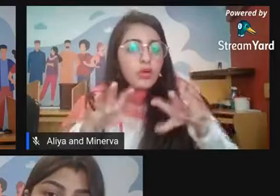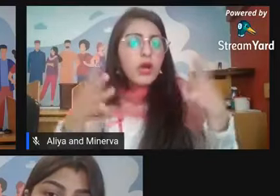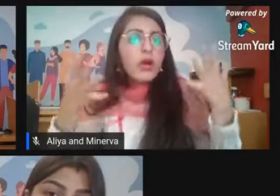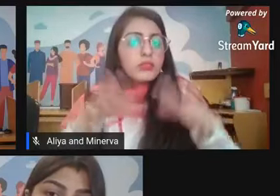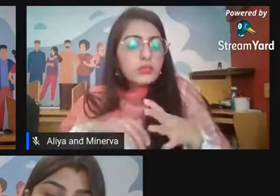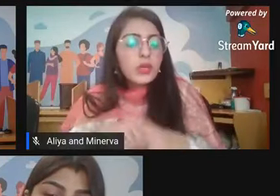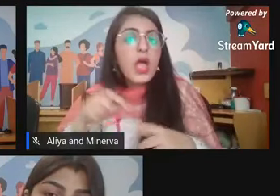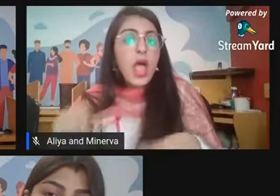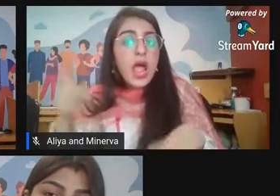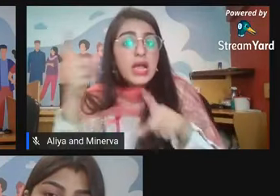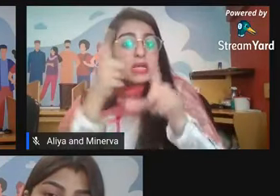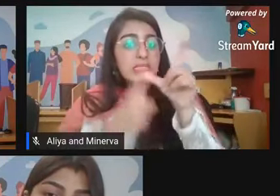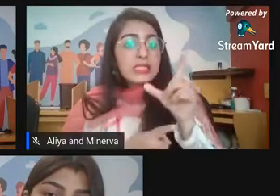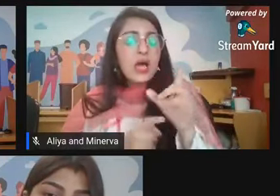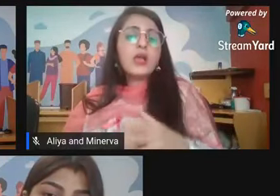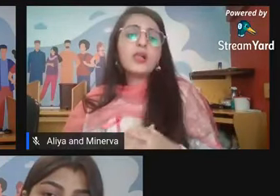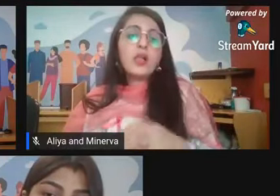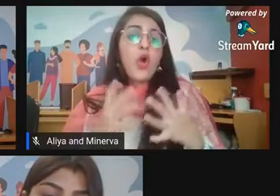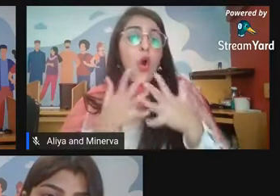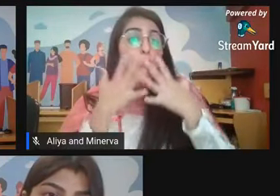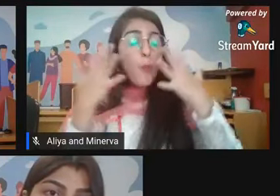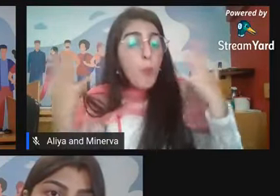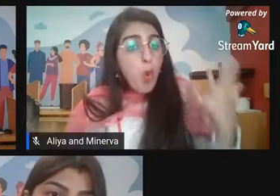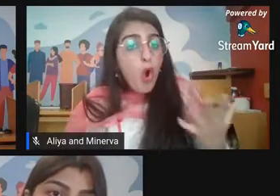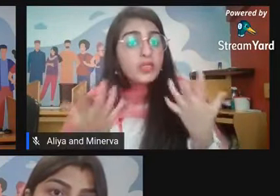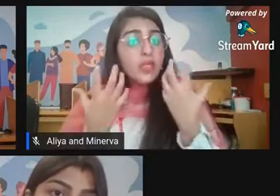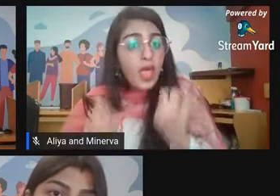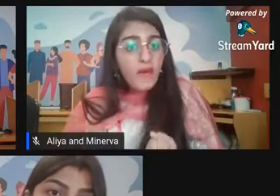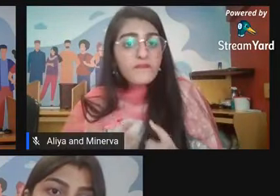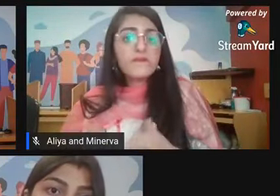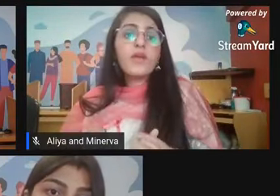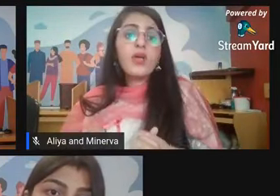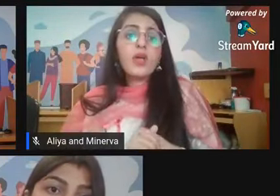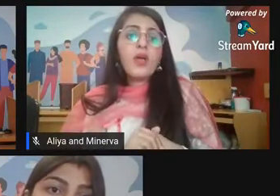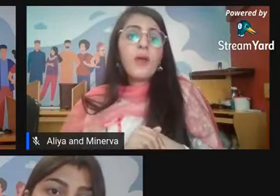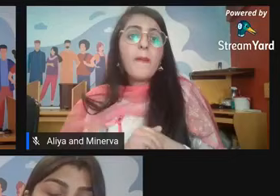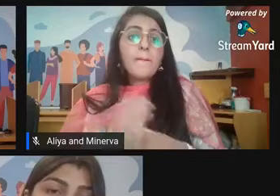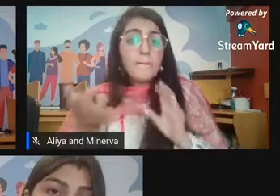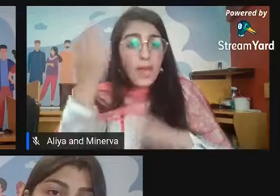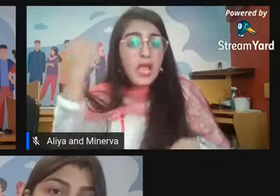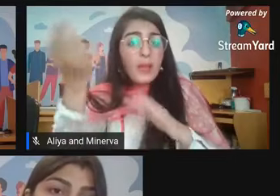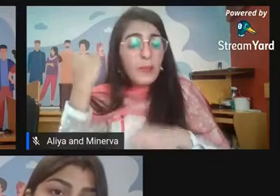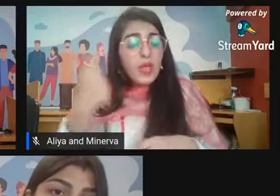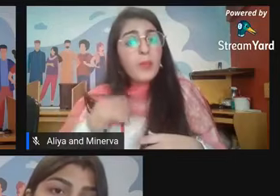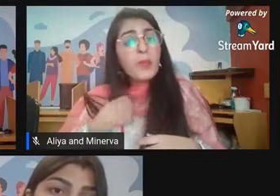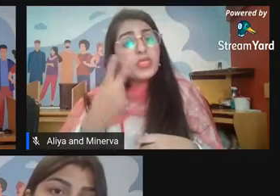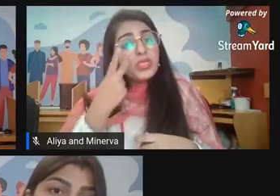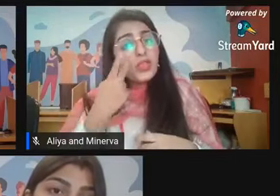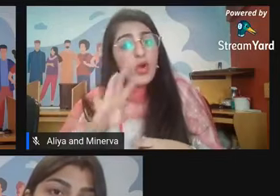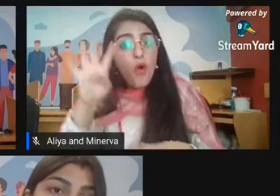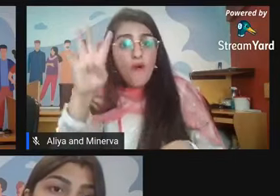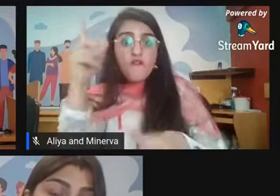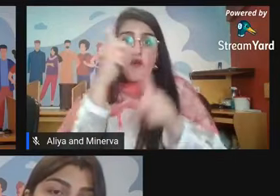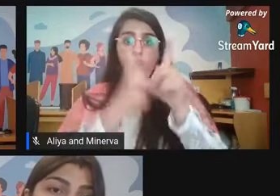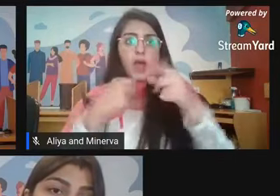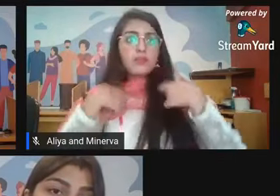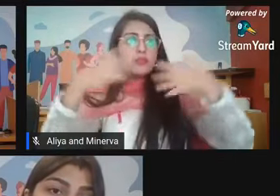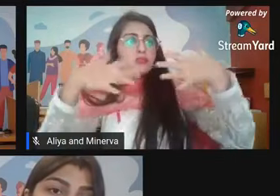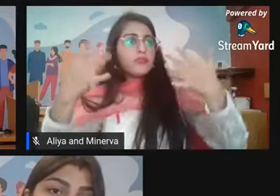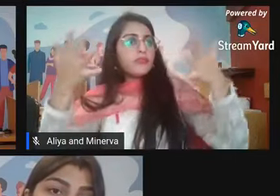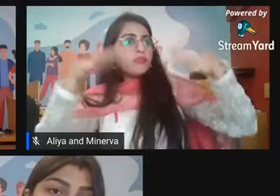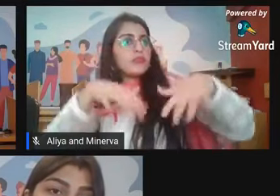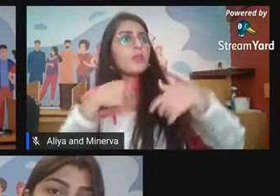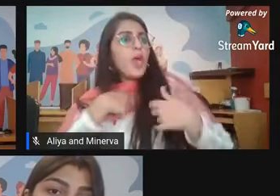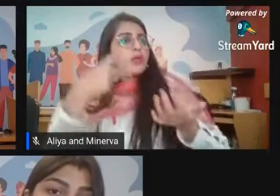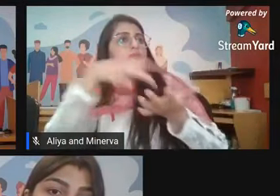बातें हैं इस साल नोट किया गया है कि सबसे ज्यादा हुई है। इससे पहले आई बी डूइंग ब्रेस्ट कैंसर अवेयरनेस फॉर लाइक 4 years नाउ और